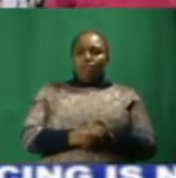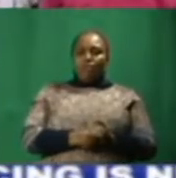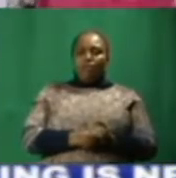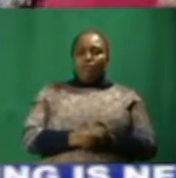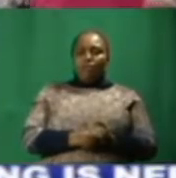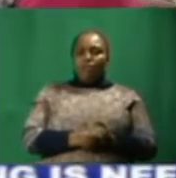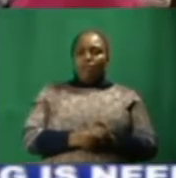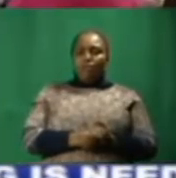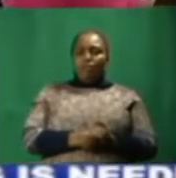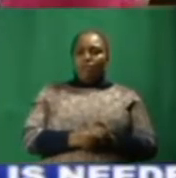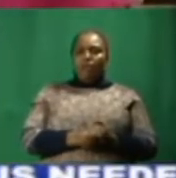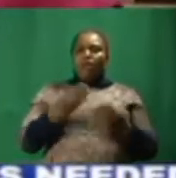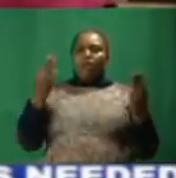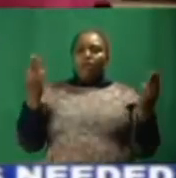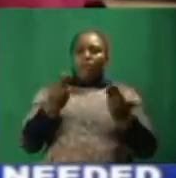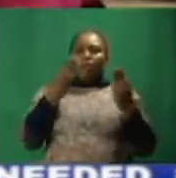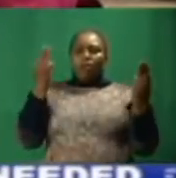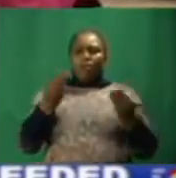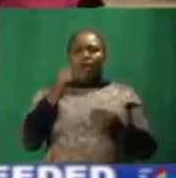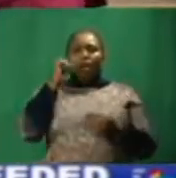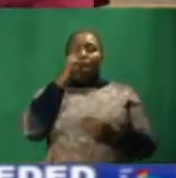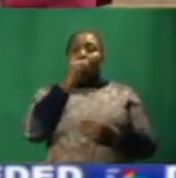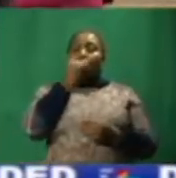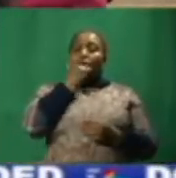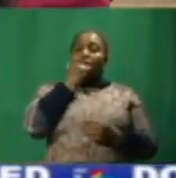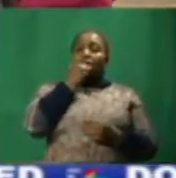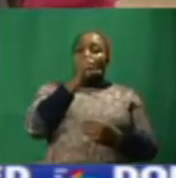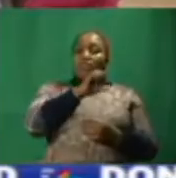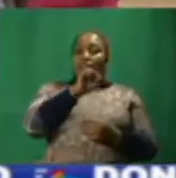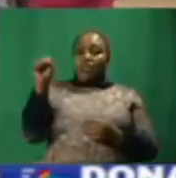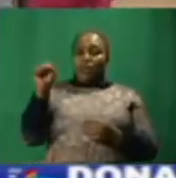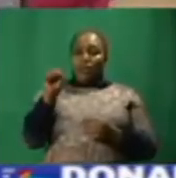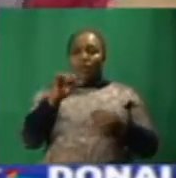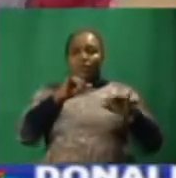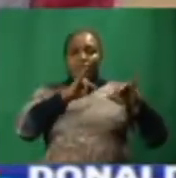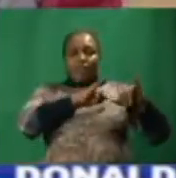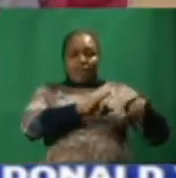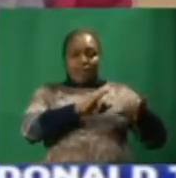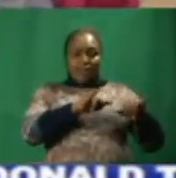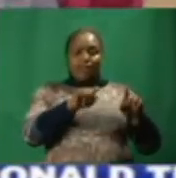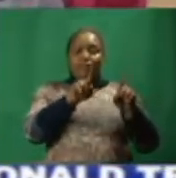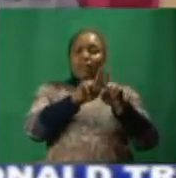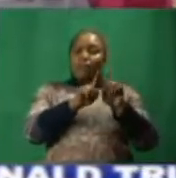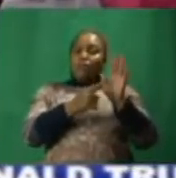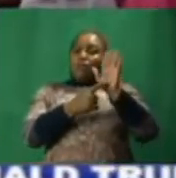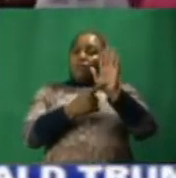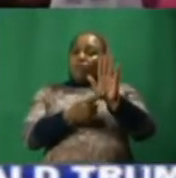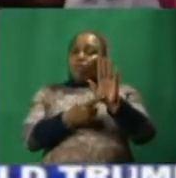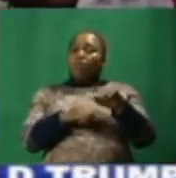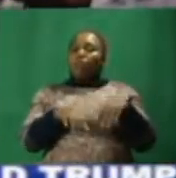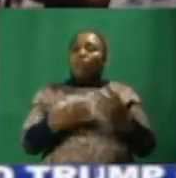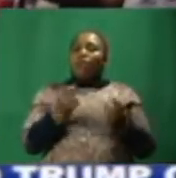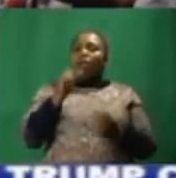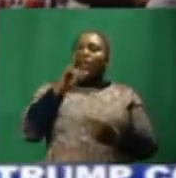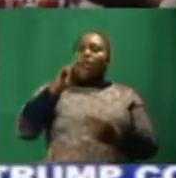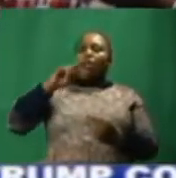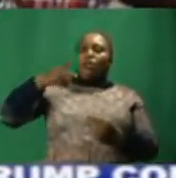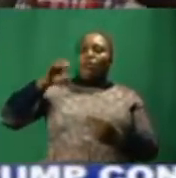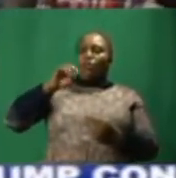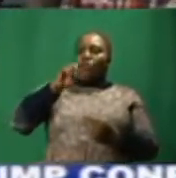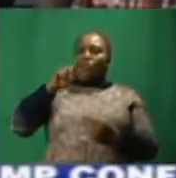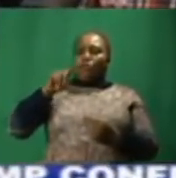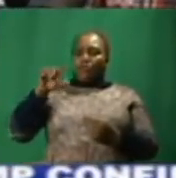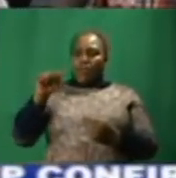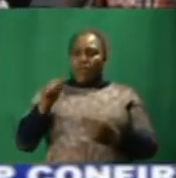Sivele singaphansi kwenkundla yemanzini South kamanzini lesihlala etindzaweni letifaka ekhasi yemhobodleni kanye nase